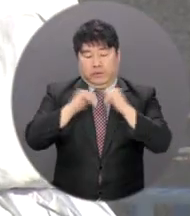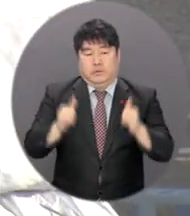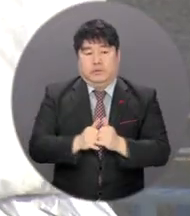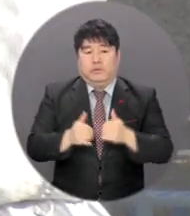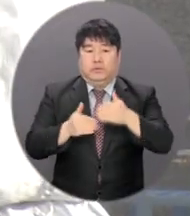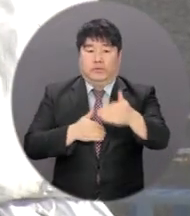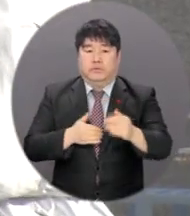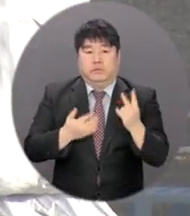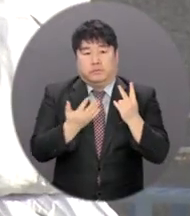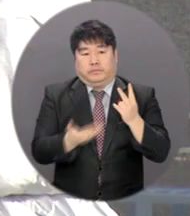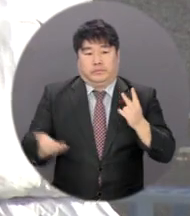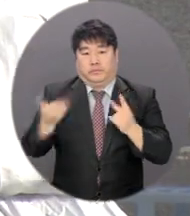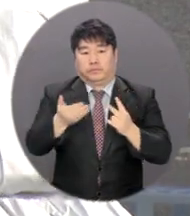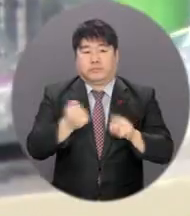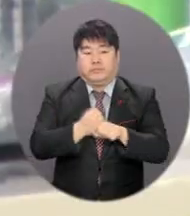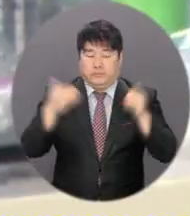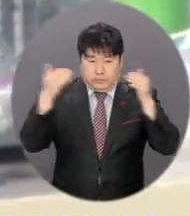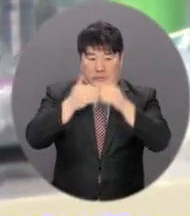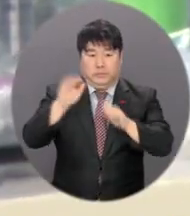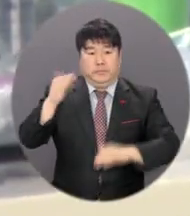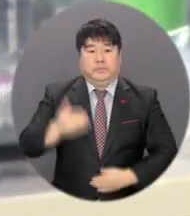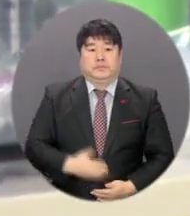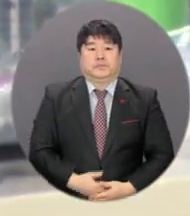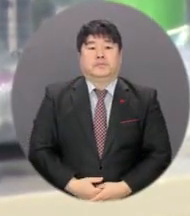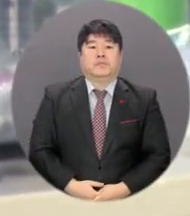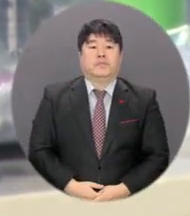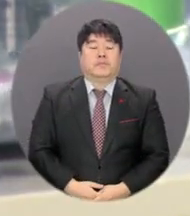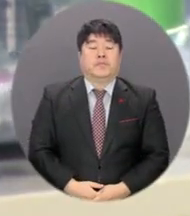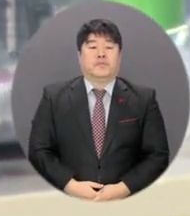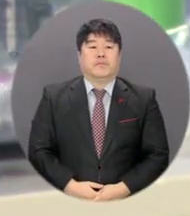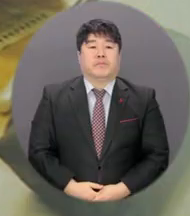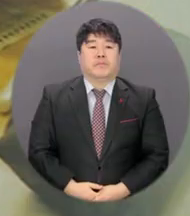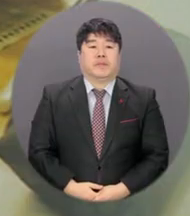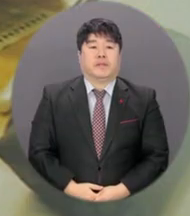2단계로 격상할지 주목됩니다. MBC 뉴스 우종훈입니다.